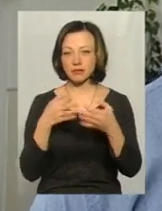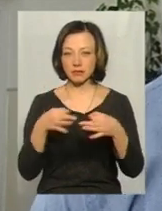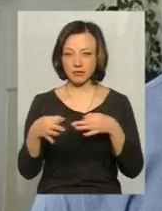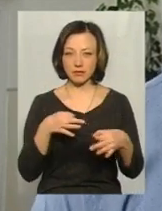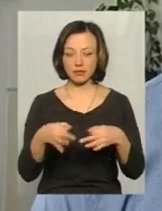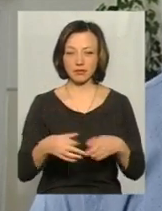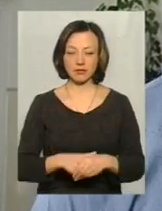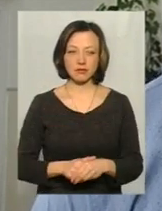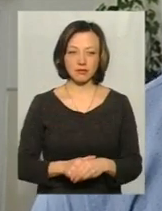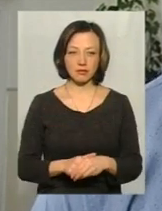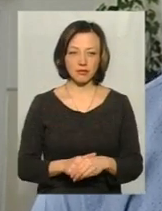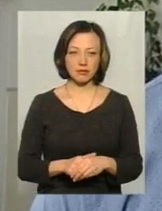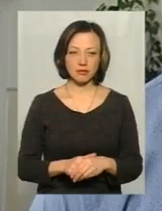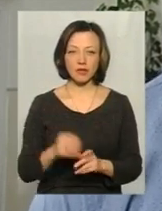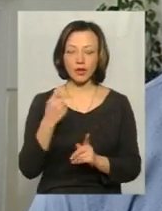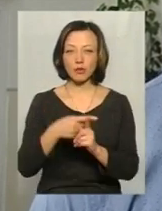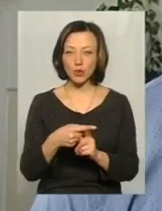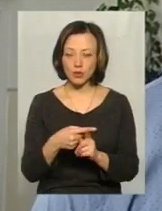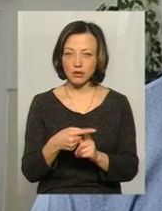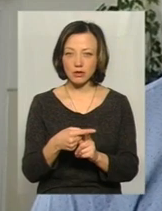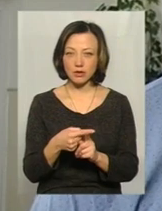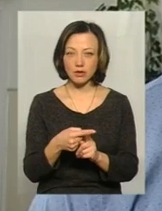спитати. Плюс